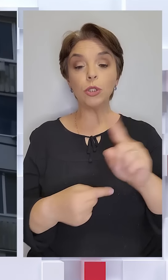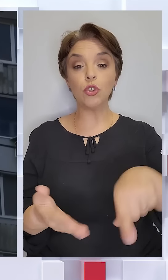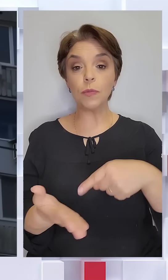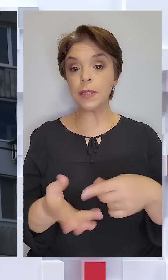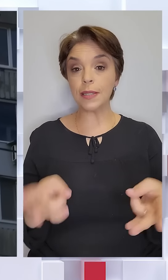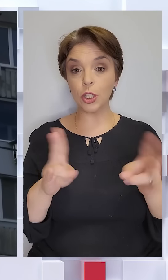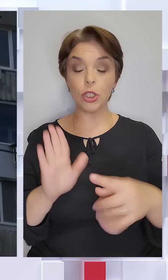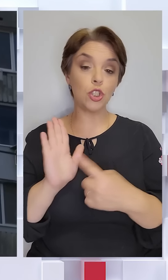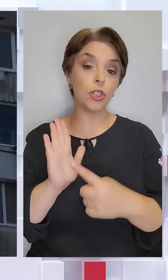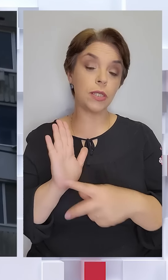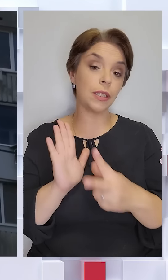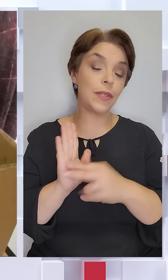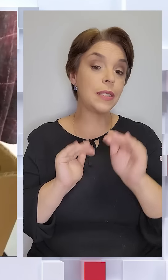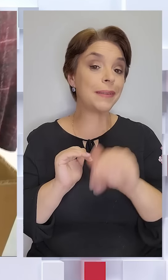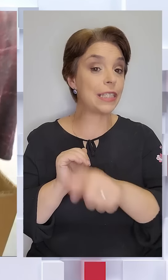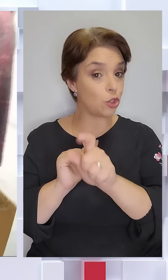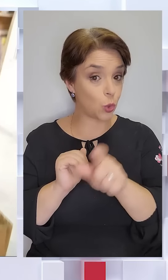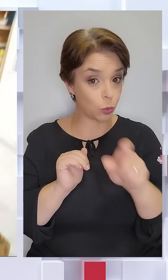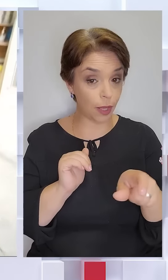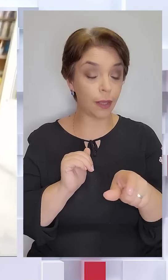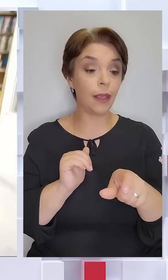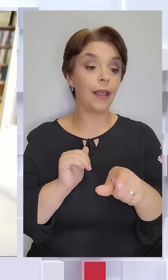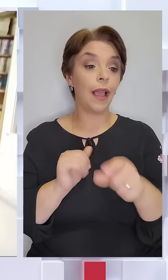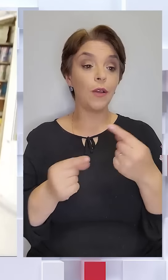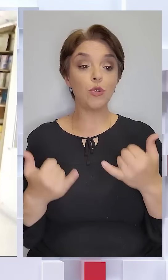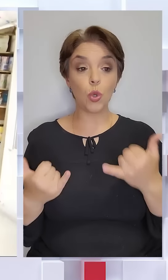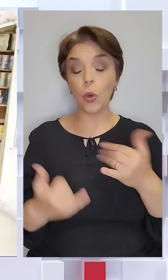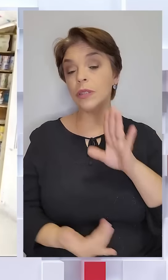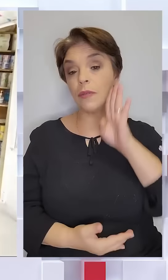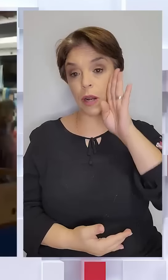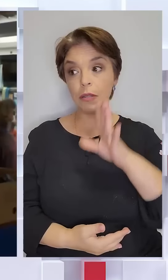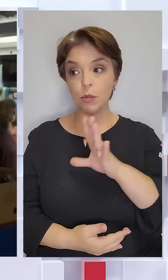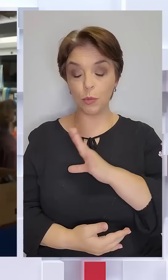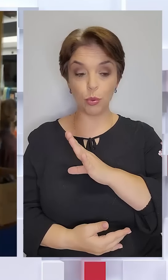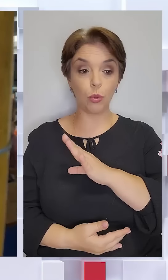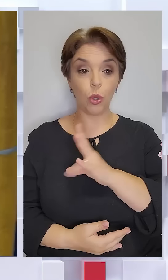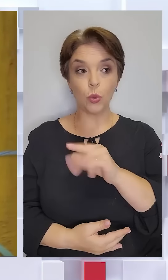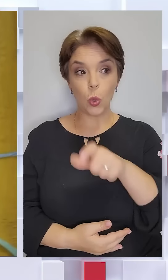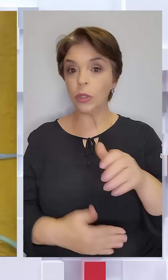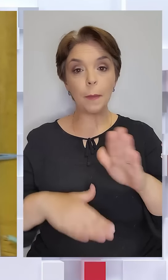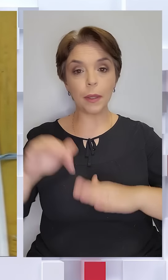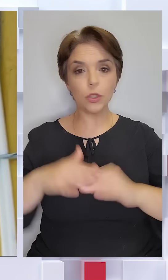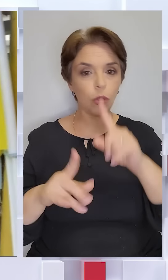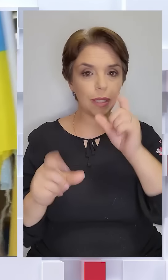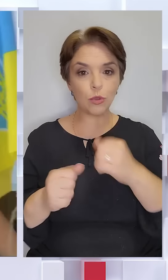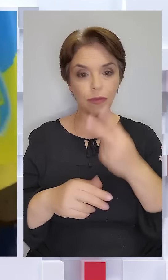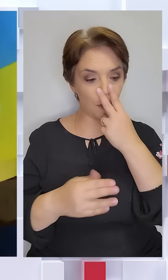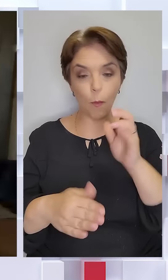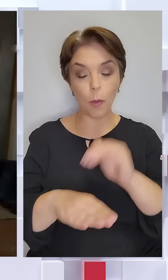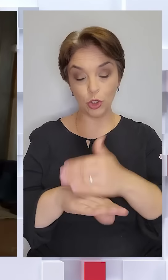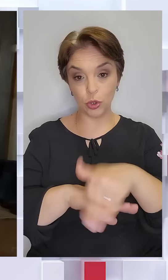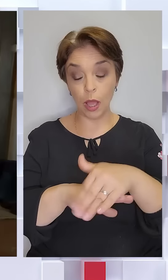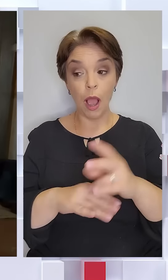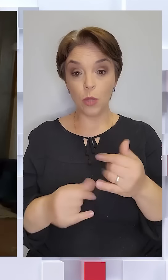місті залишається 68 тисяч людей, сьогодні вранці було, ну, людей практично неможливо побачити, але